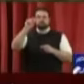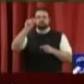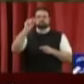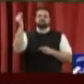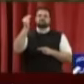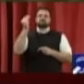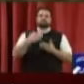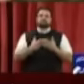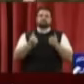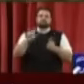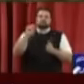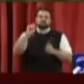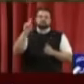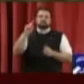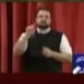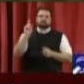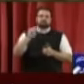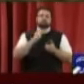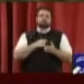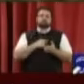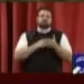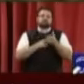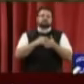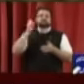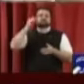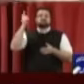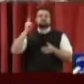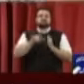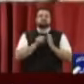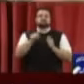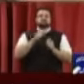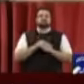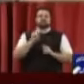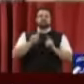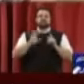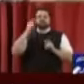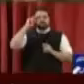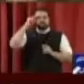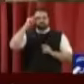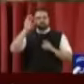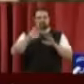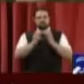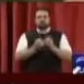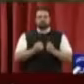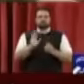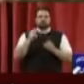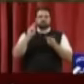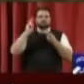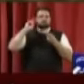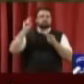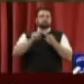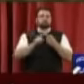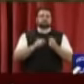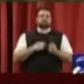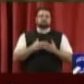bucățica aia n-ar putea să scoată genialitatea afară? Ai dreptat, Niculina? Dacă ai creierul format, ai cunoaștere, ai citit, ai studiat, ai așa,